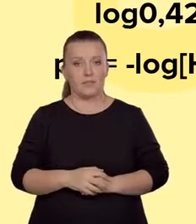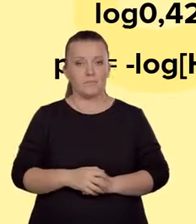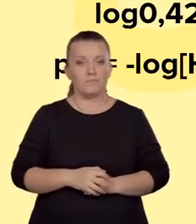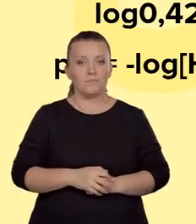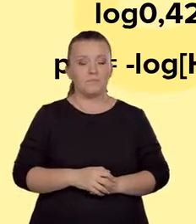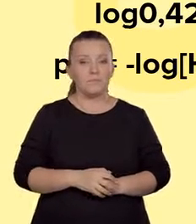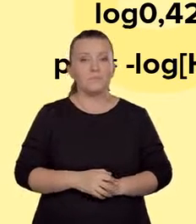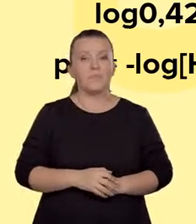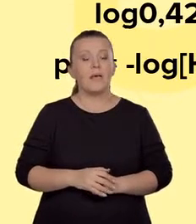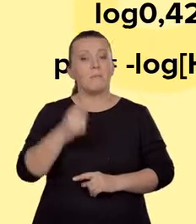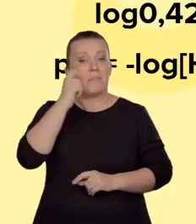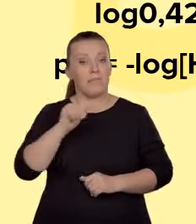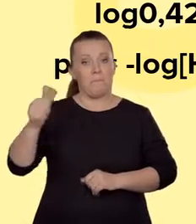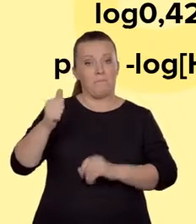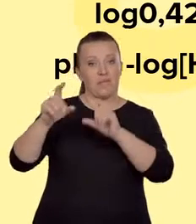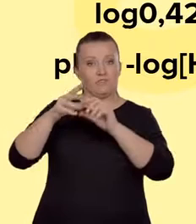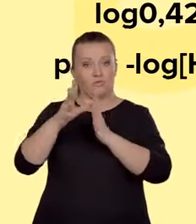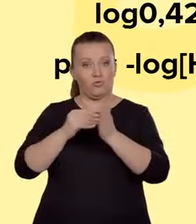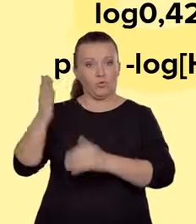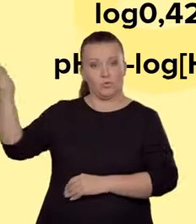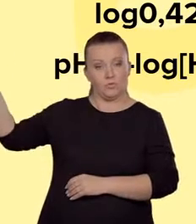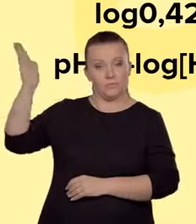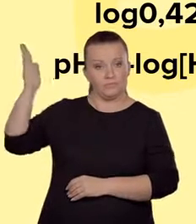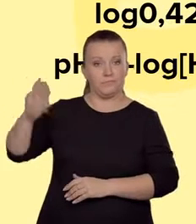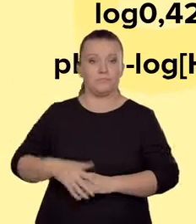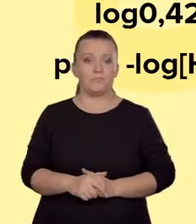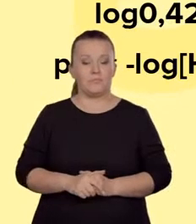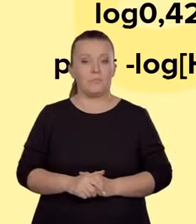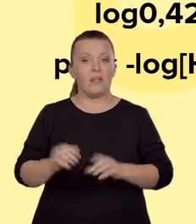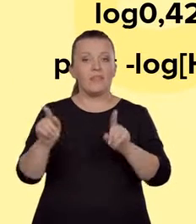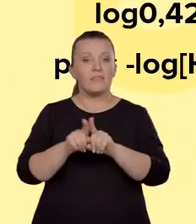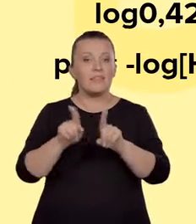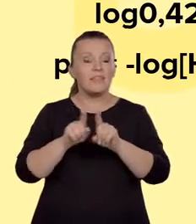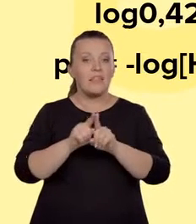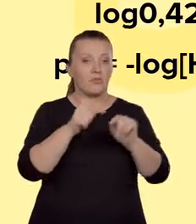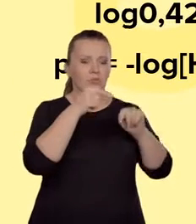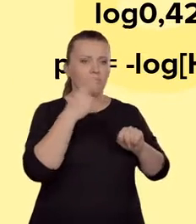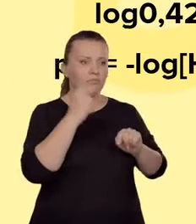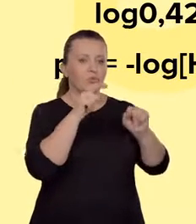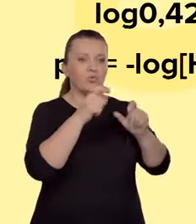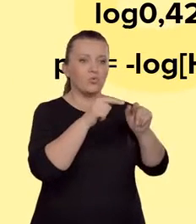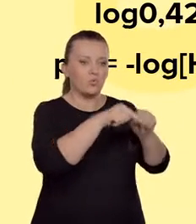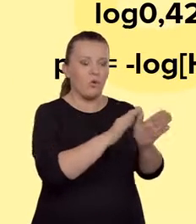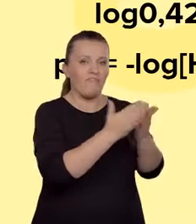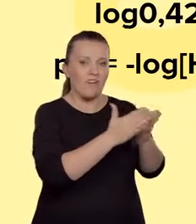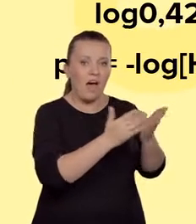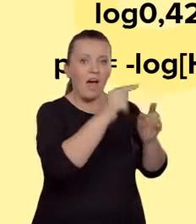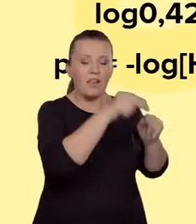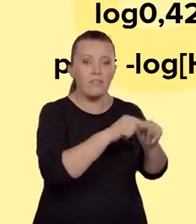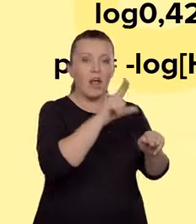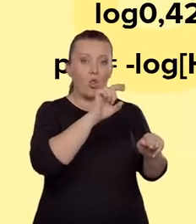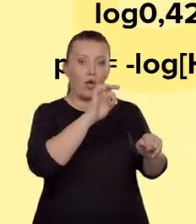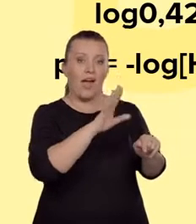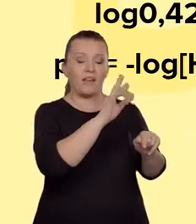iloczynu jest sumą logarytmów. Zauważamy również, że w karcie znajdują się wartości logarytmów w zakresie od 0